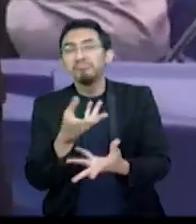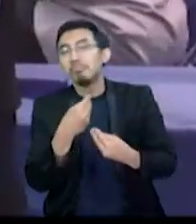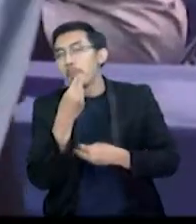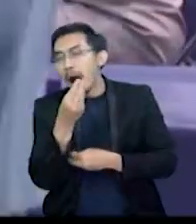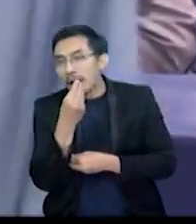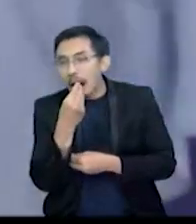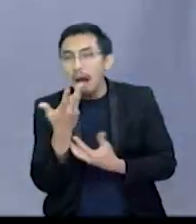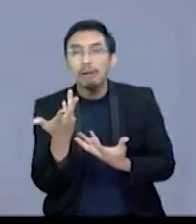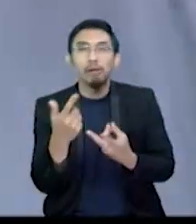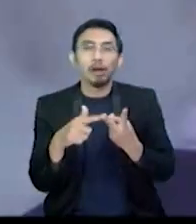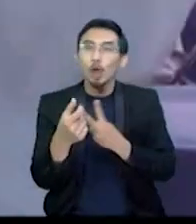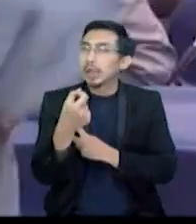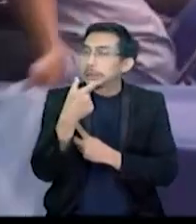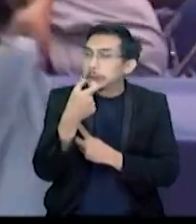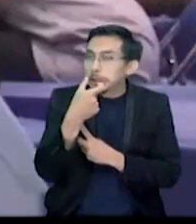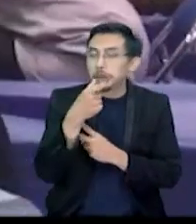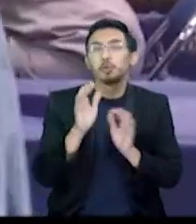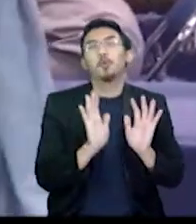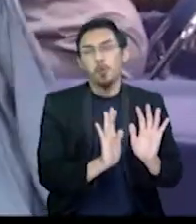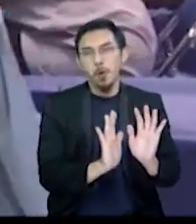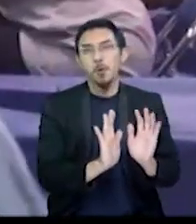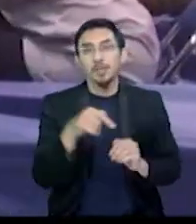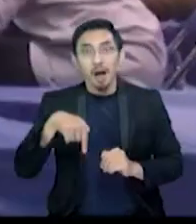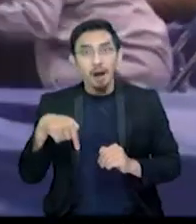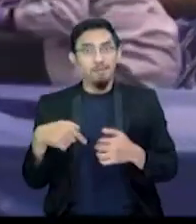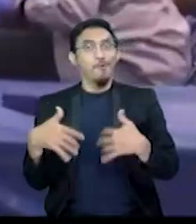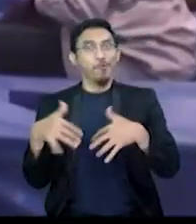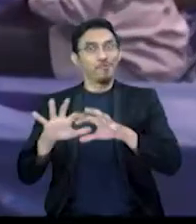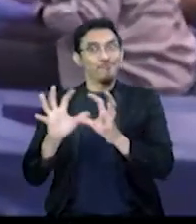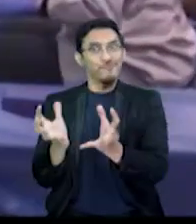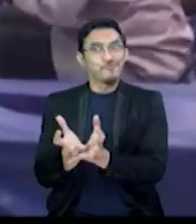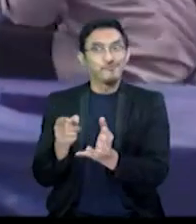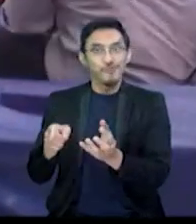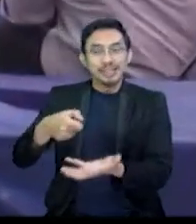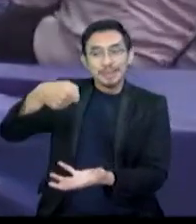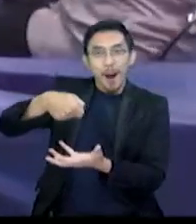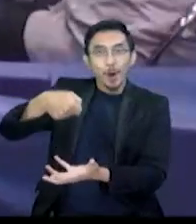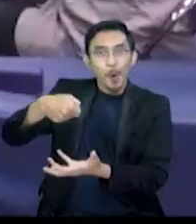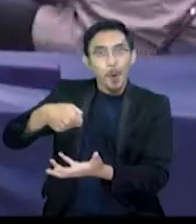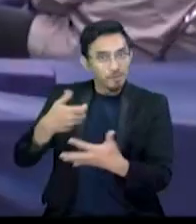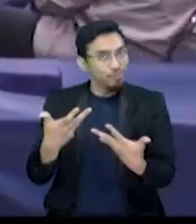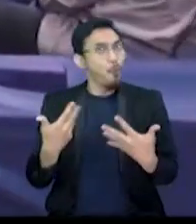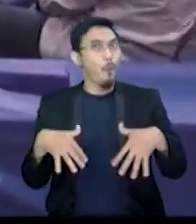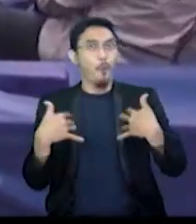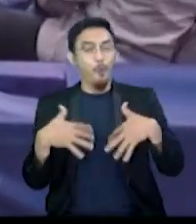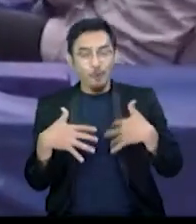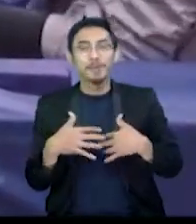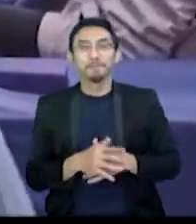donor darah ikut, tapi ini bonus dapat ini juga. Jadi maksudnya kita